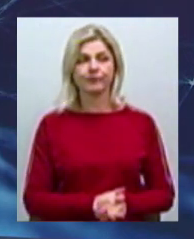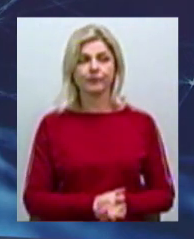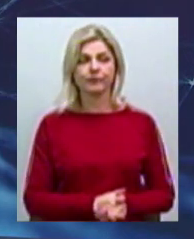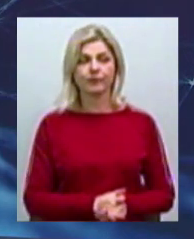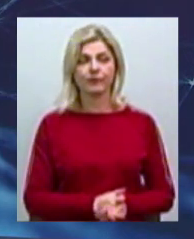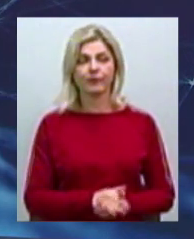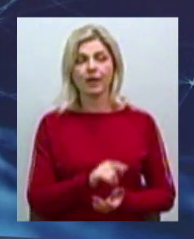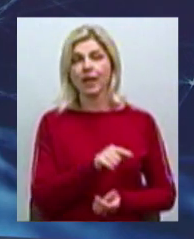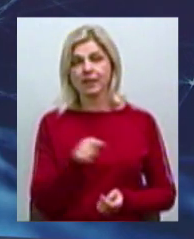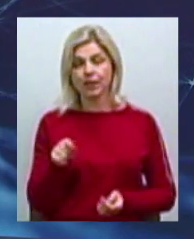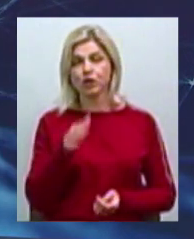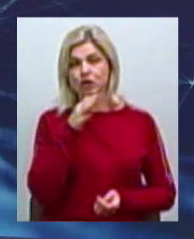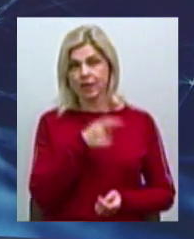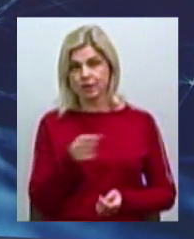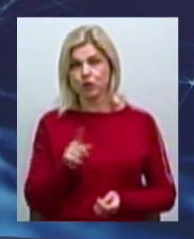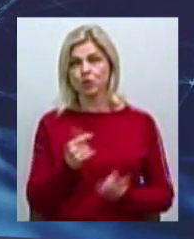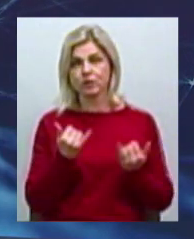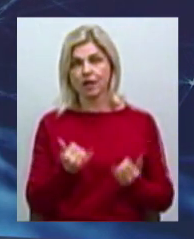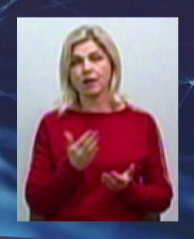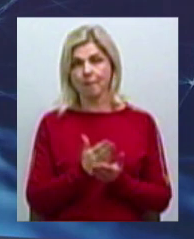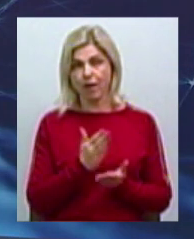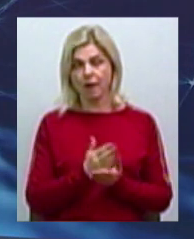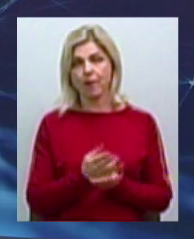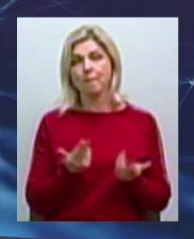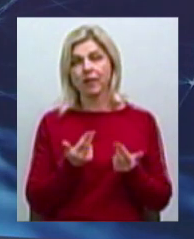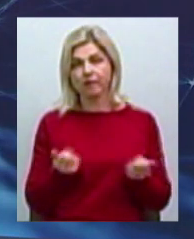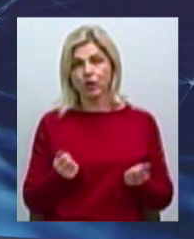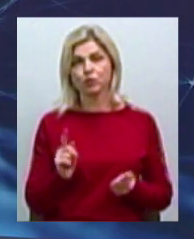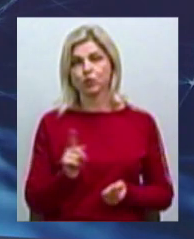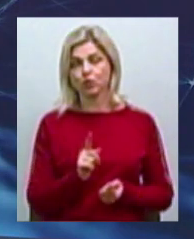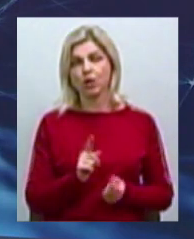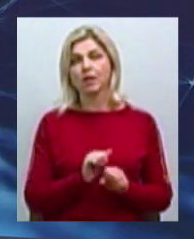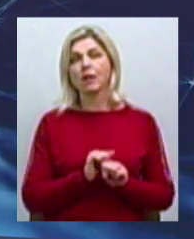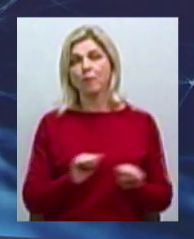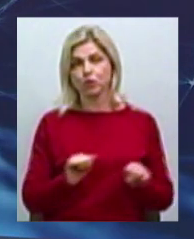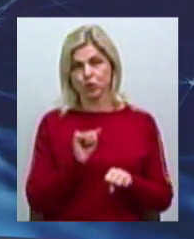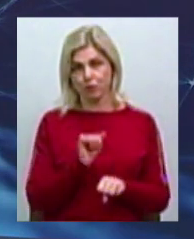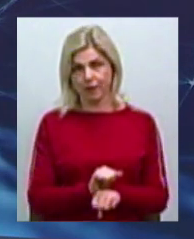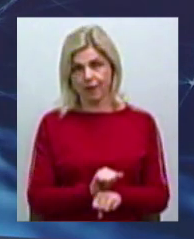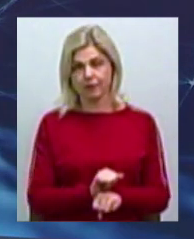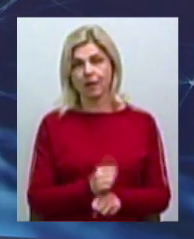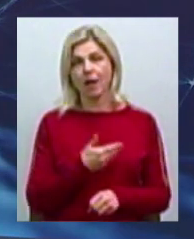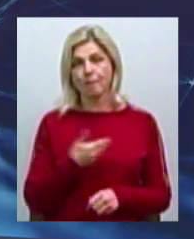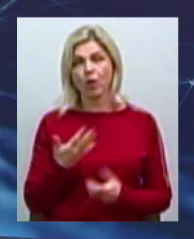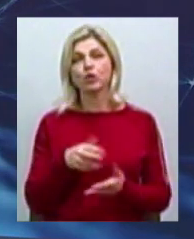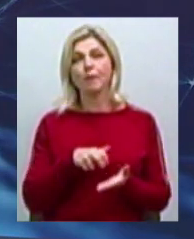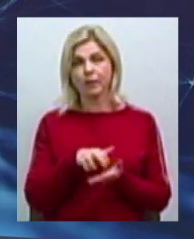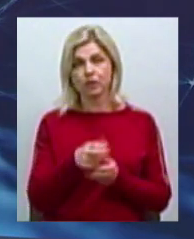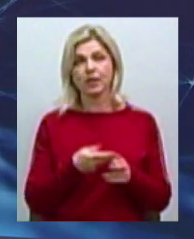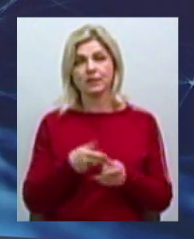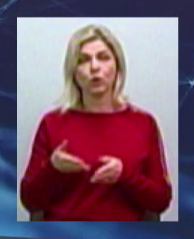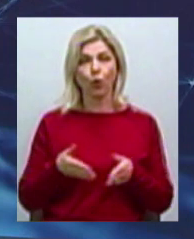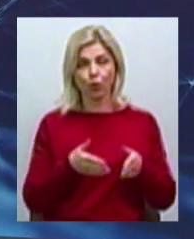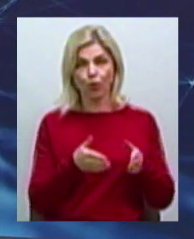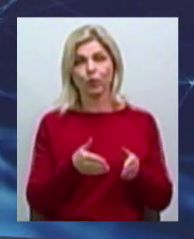ті часи, які ми зараз маємо, вони якраз і підтверджують, що не можна зупинятися. Ми вже пішли цією дорогою,